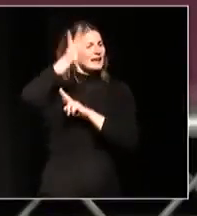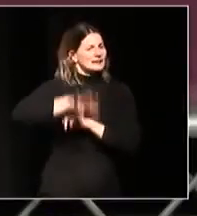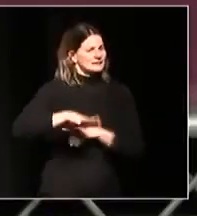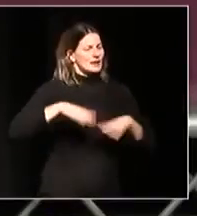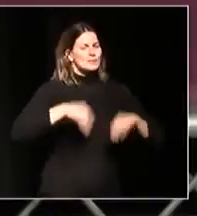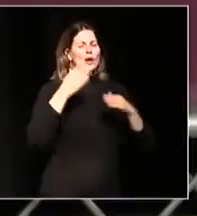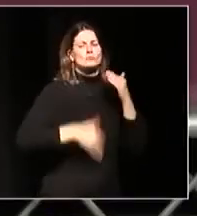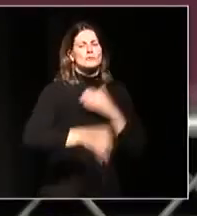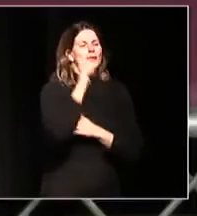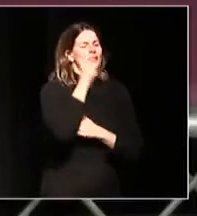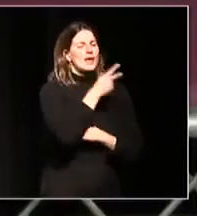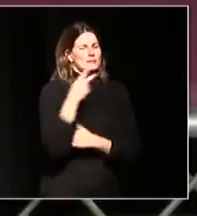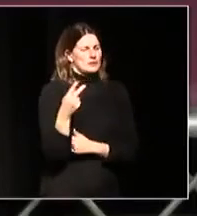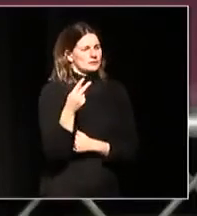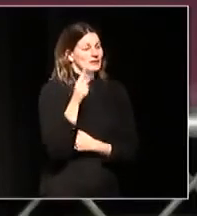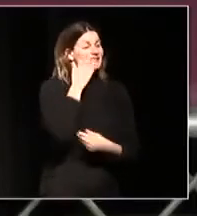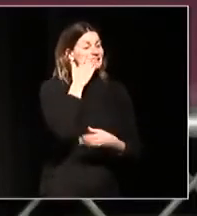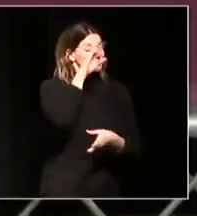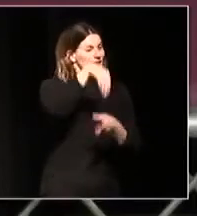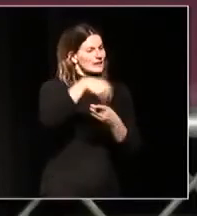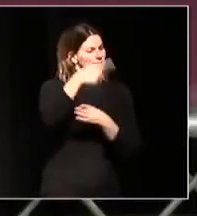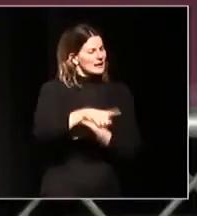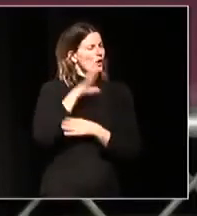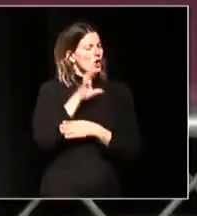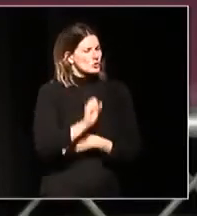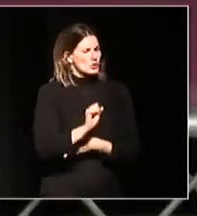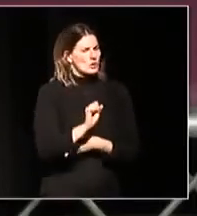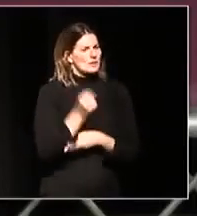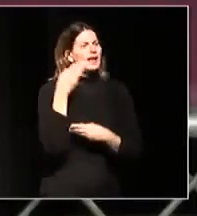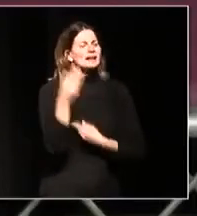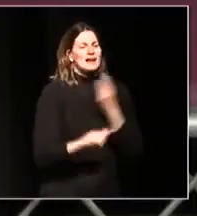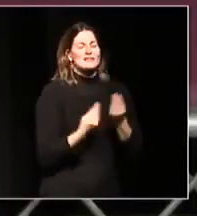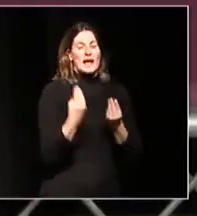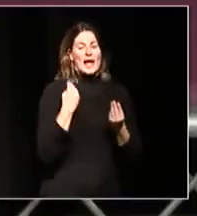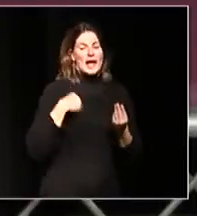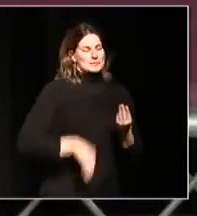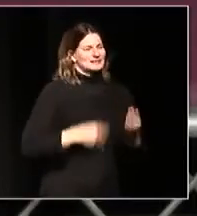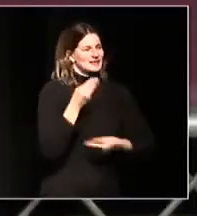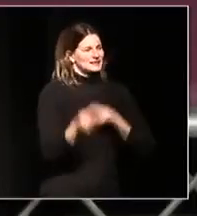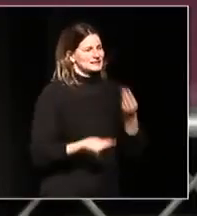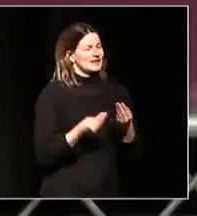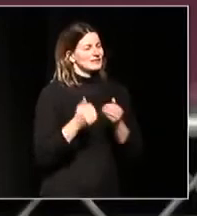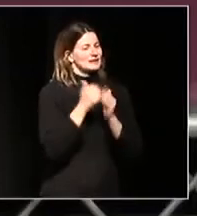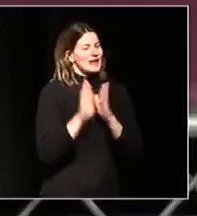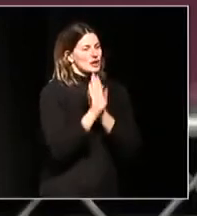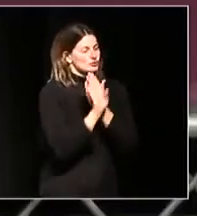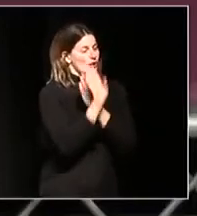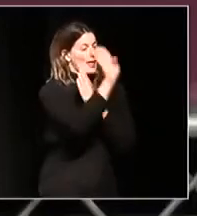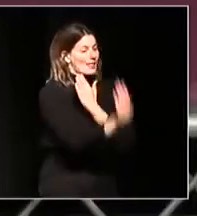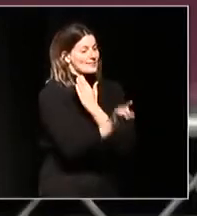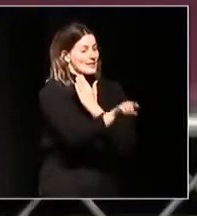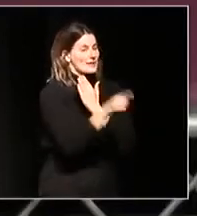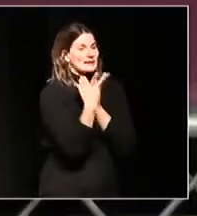dia 22, quan dins hi hagi un govern que faci el mateix que estan fent a l'edifici del davant,